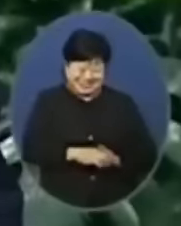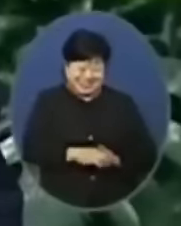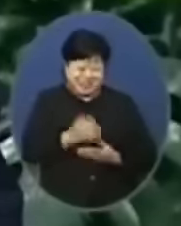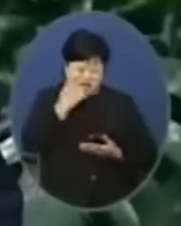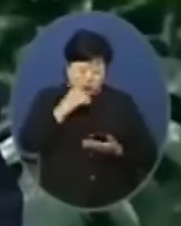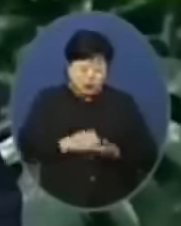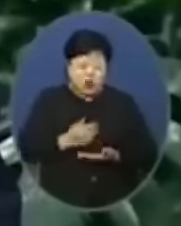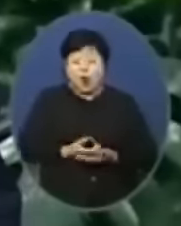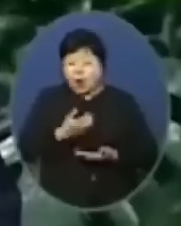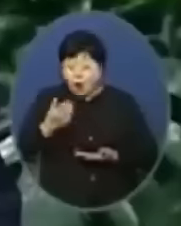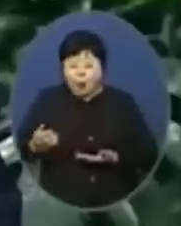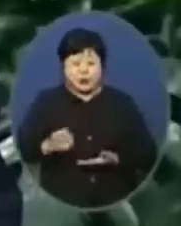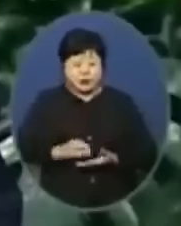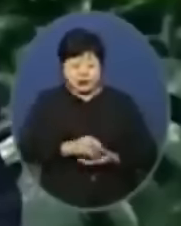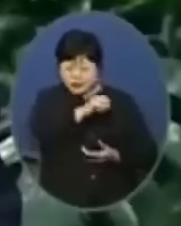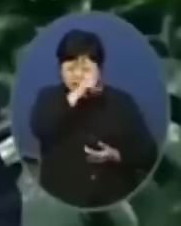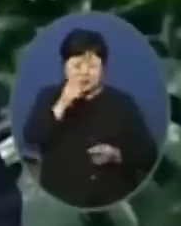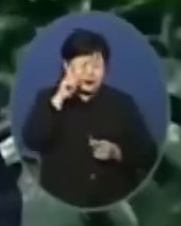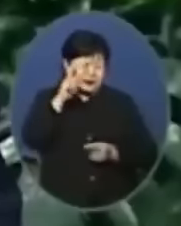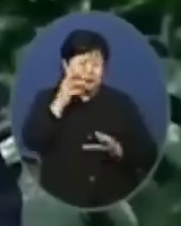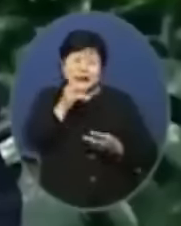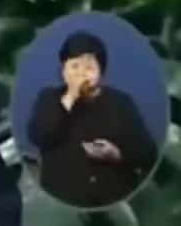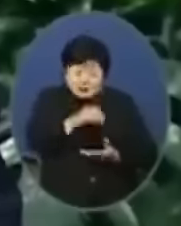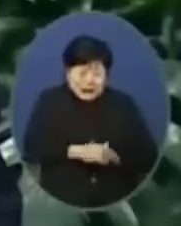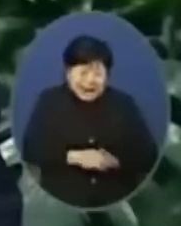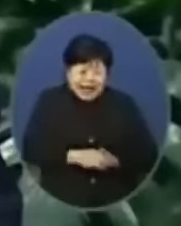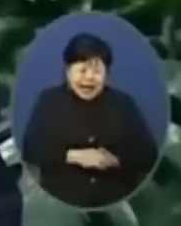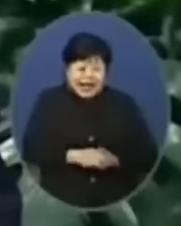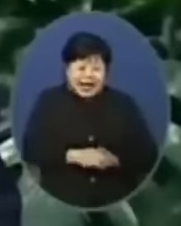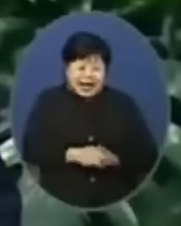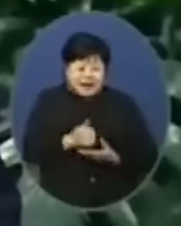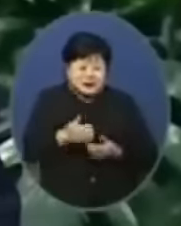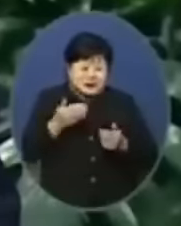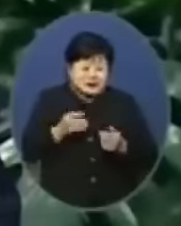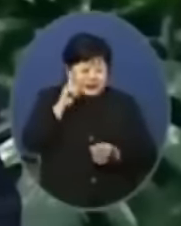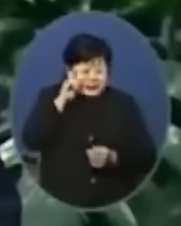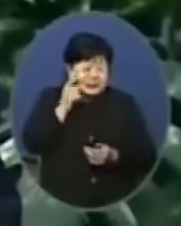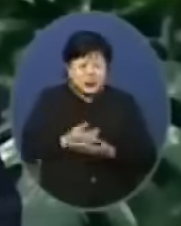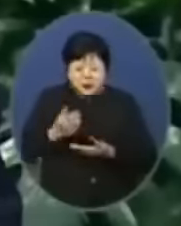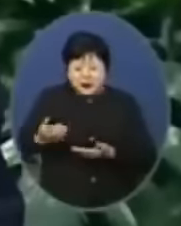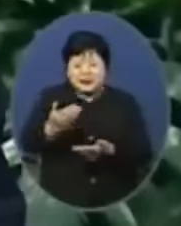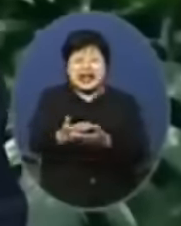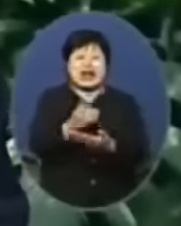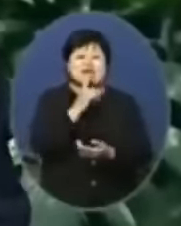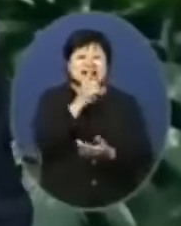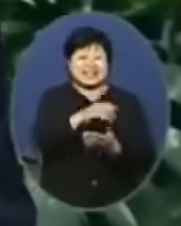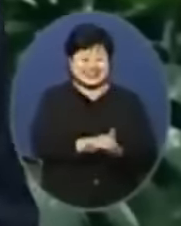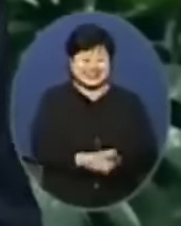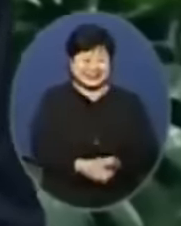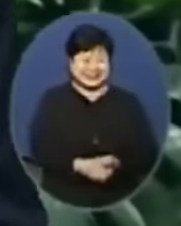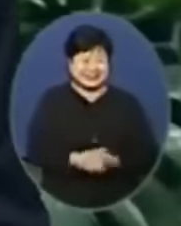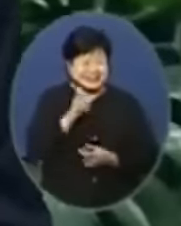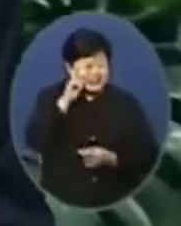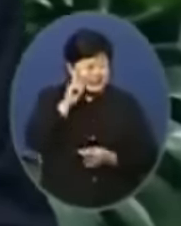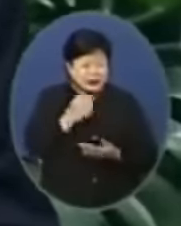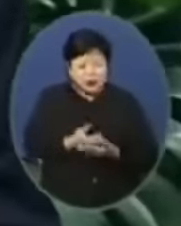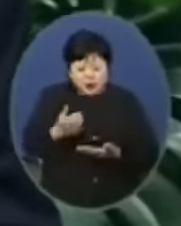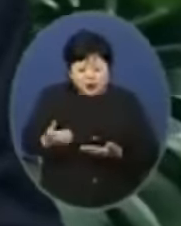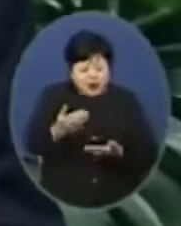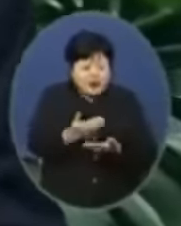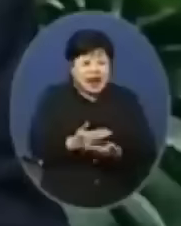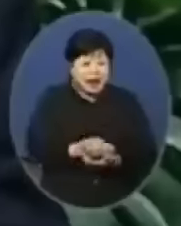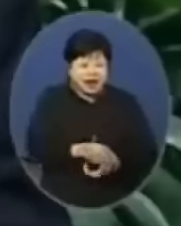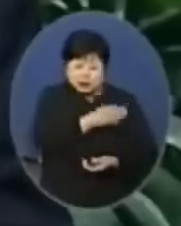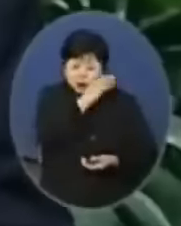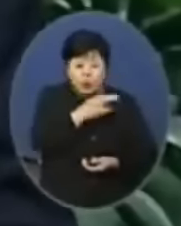우리 병신도보다 더 스트레스가 많네요. 나중에 주님께 스트레스 옮겨달라고 하세요. 스트레스 옮겨달라는 것은 부끄러운